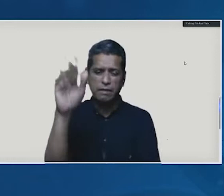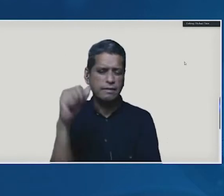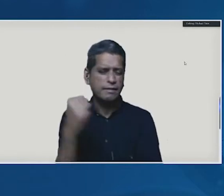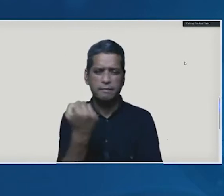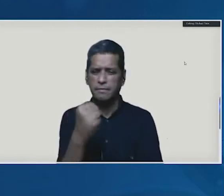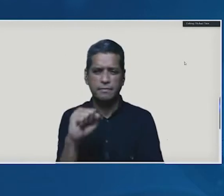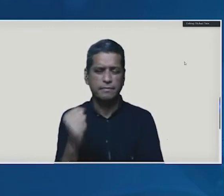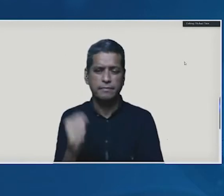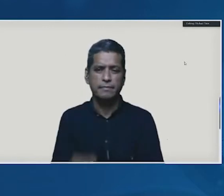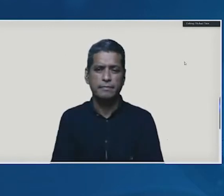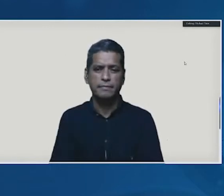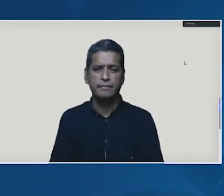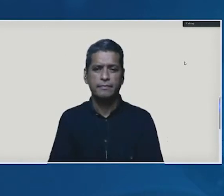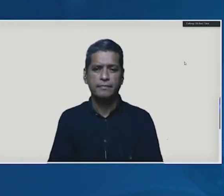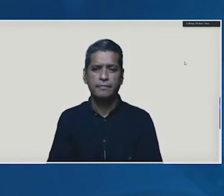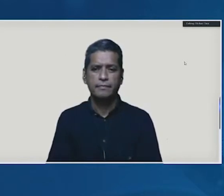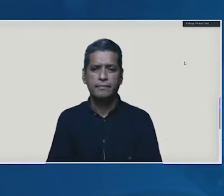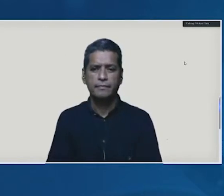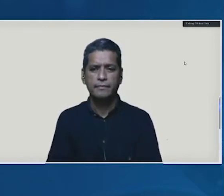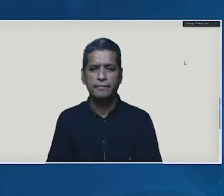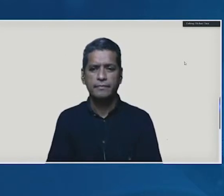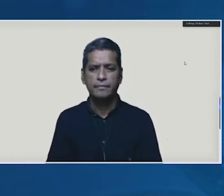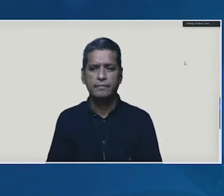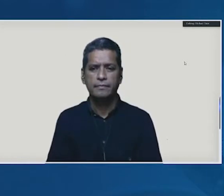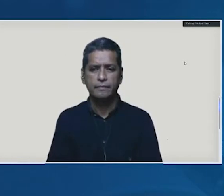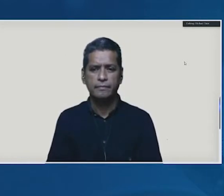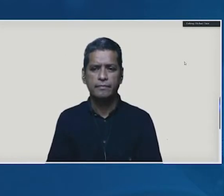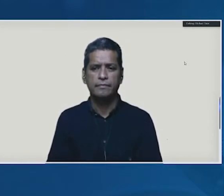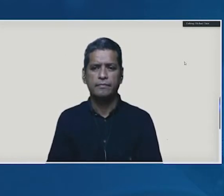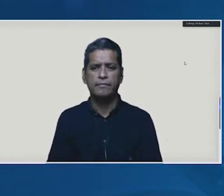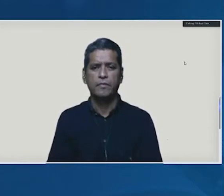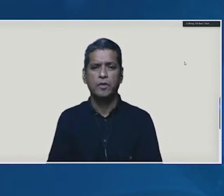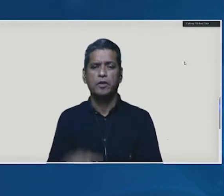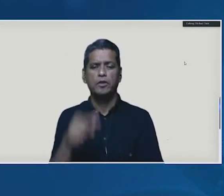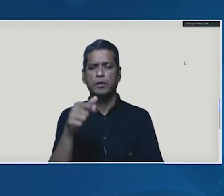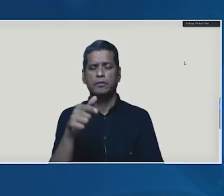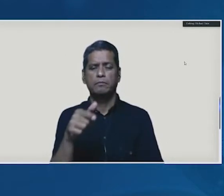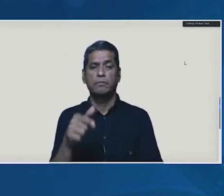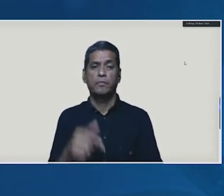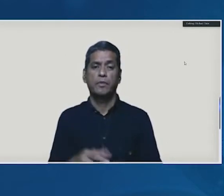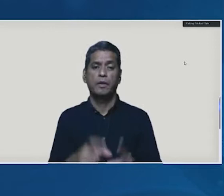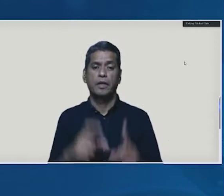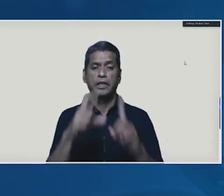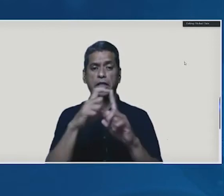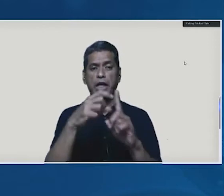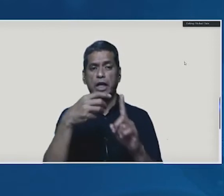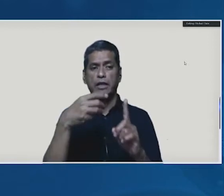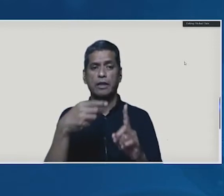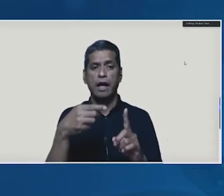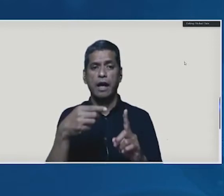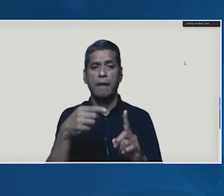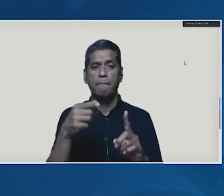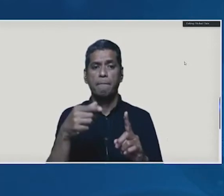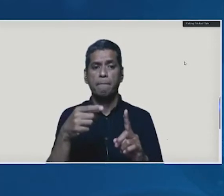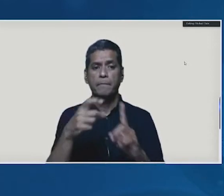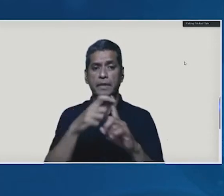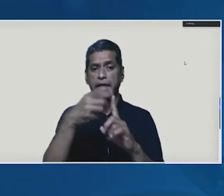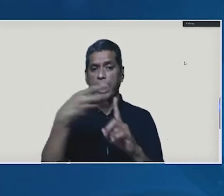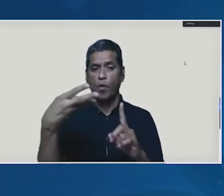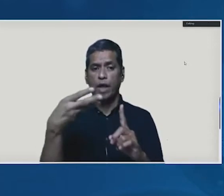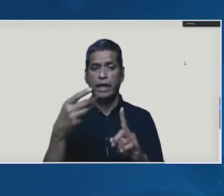selain dari dewa-dewa yang tidak berdiam di antara manusia